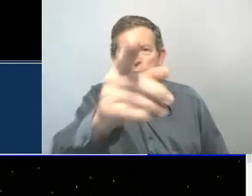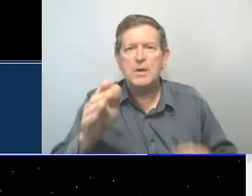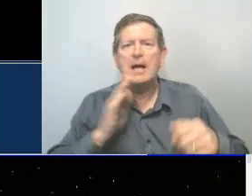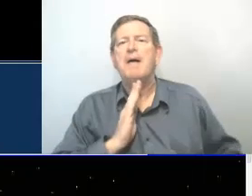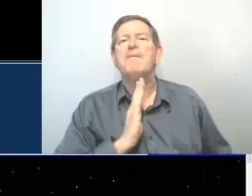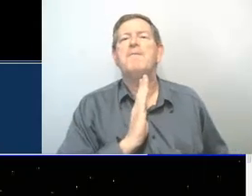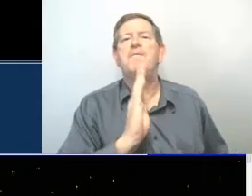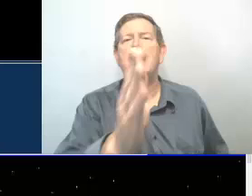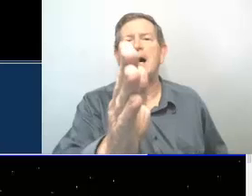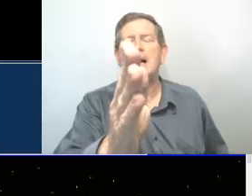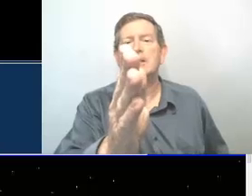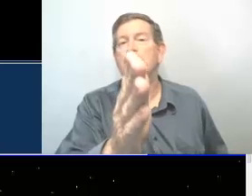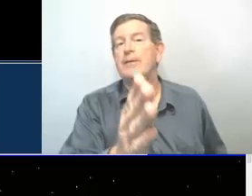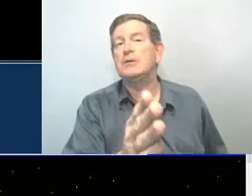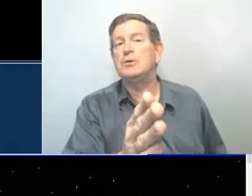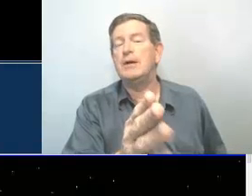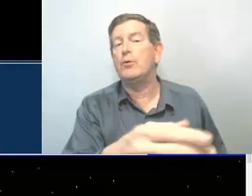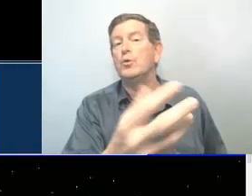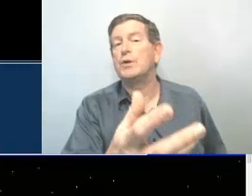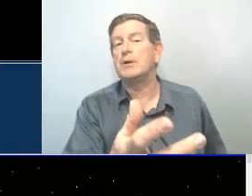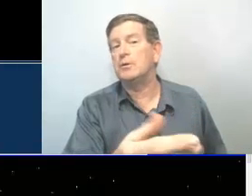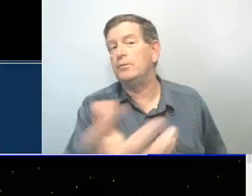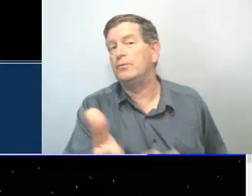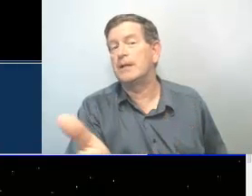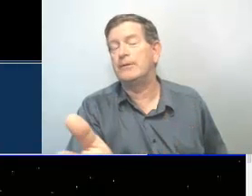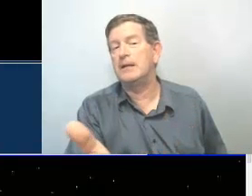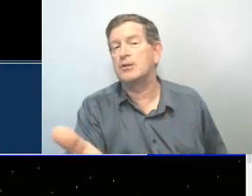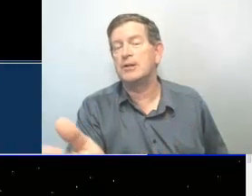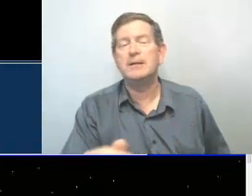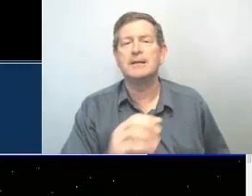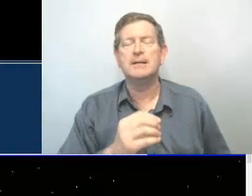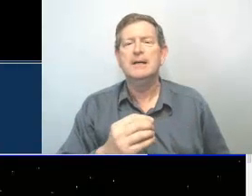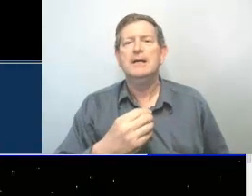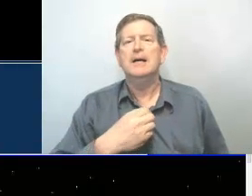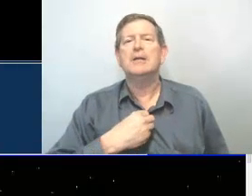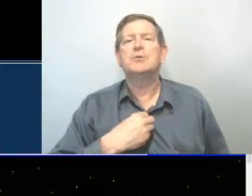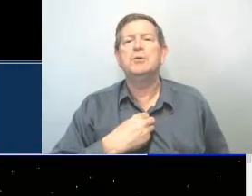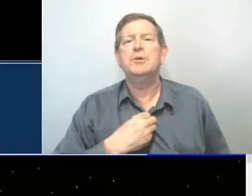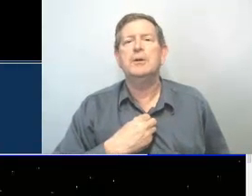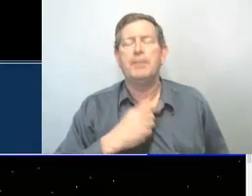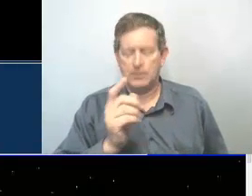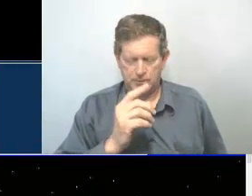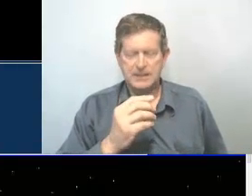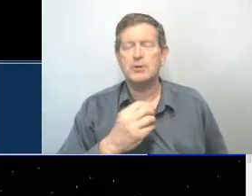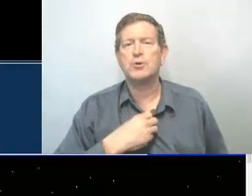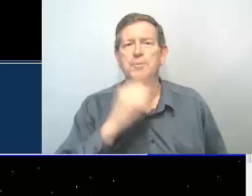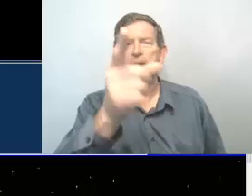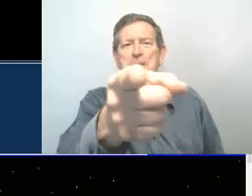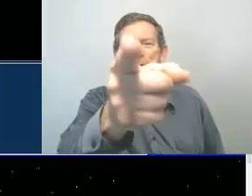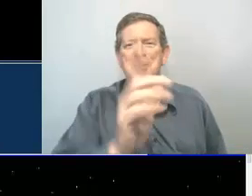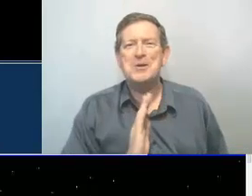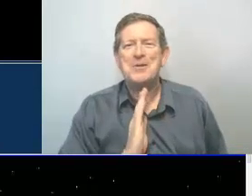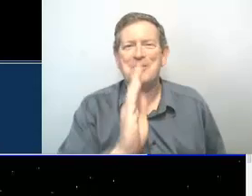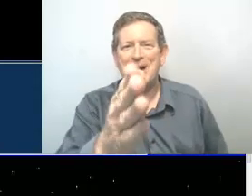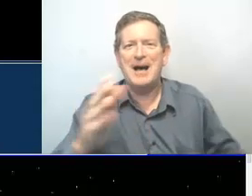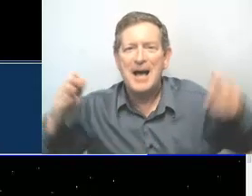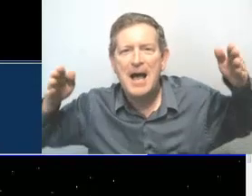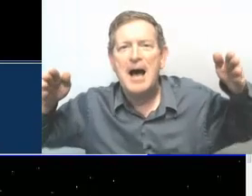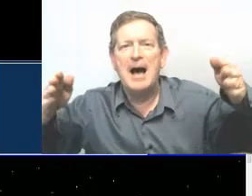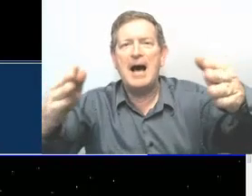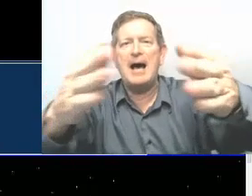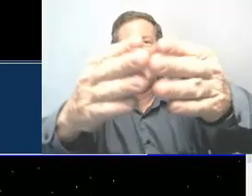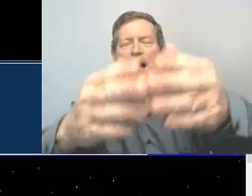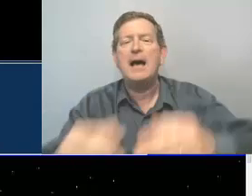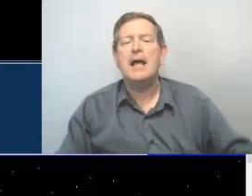Oui, tu vas. Si vous avez étudié vos conjugaisons, vous saviez déjà. Hein, pardon, ça c'est je. Tu